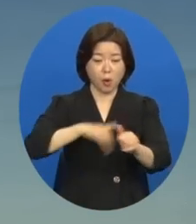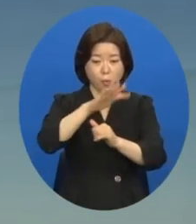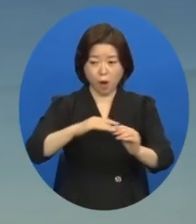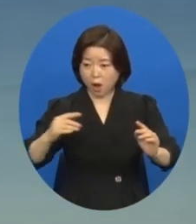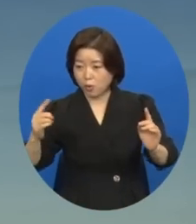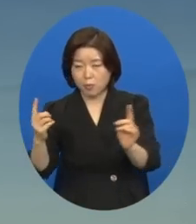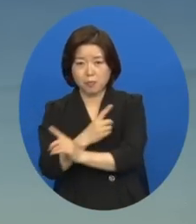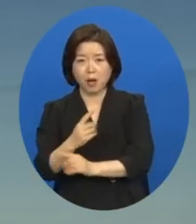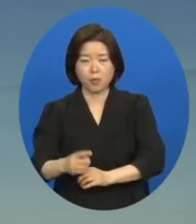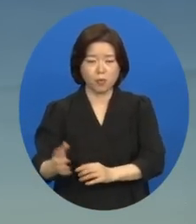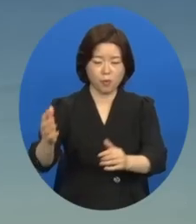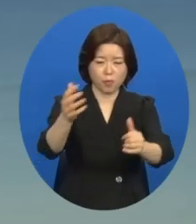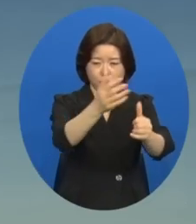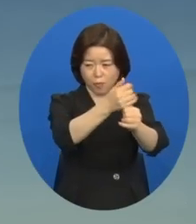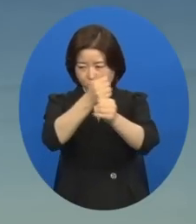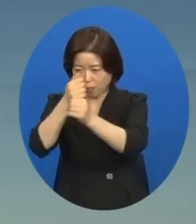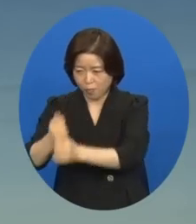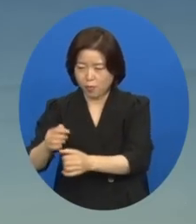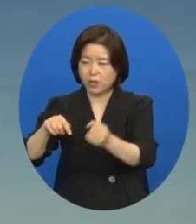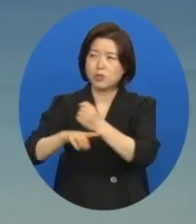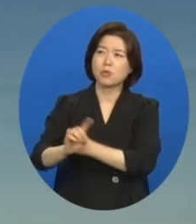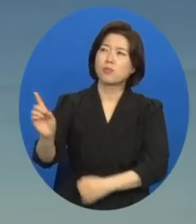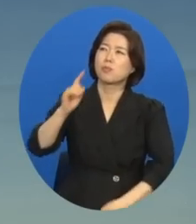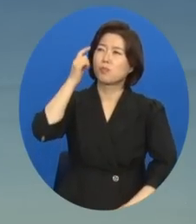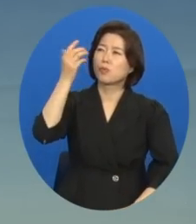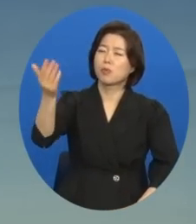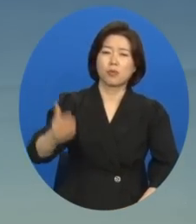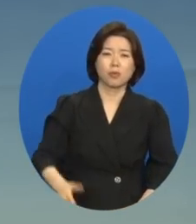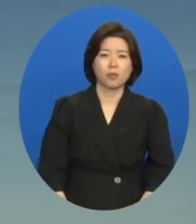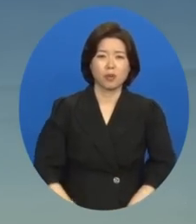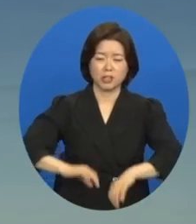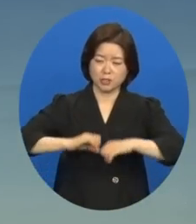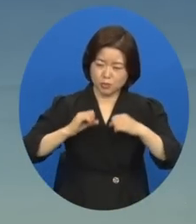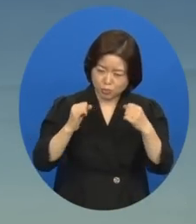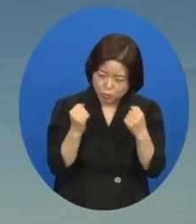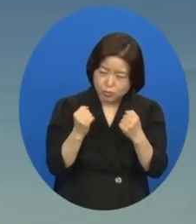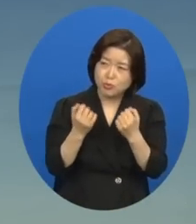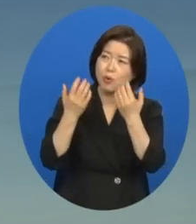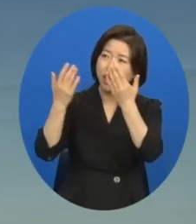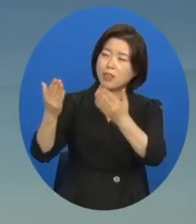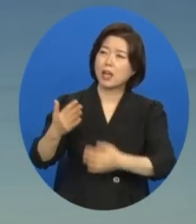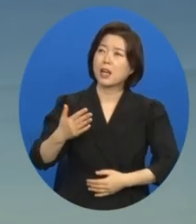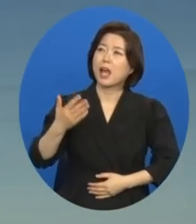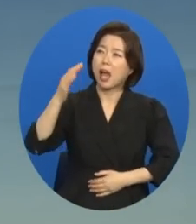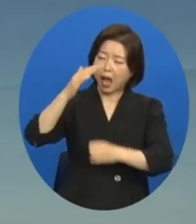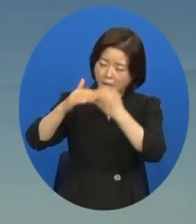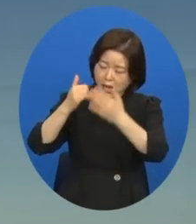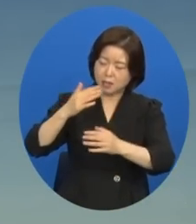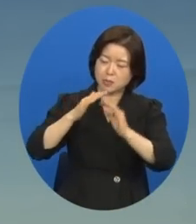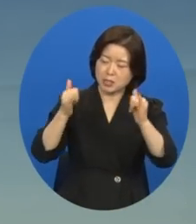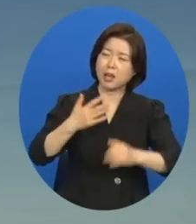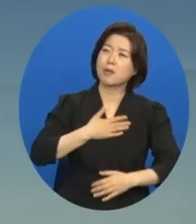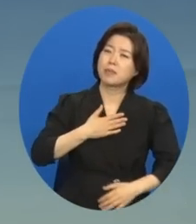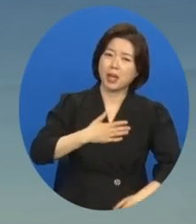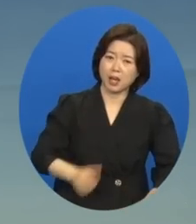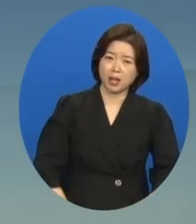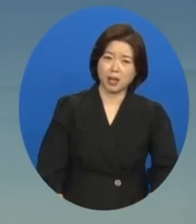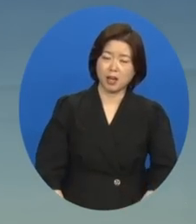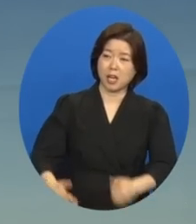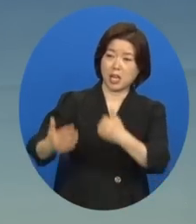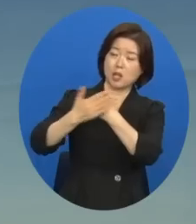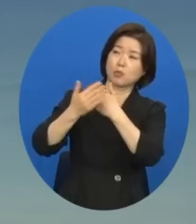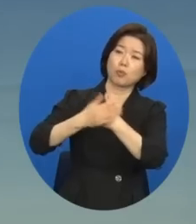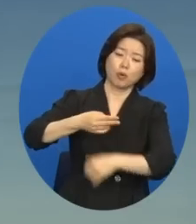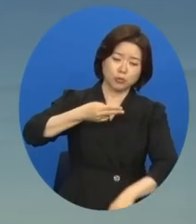바꿔서 끄집어내실 이유는 뭐예요? 아니, 순종하겠다는 하나님의 사람 도와주시지는